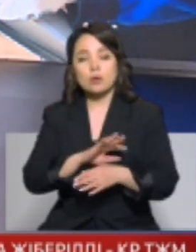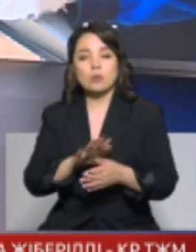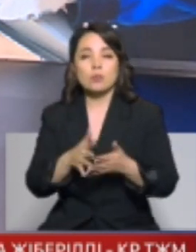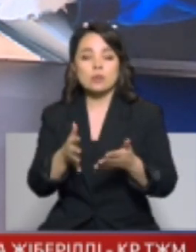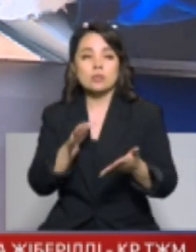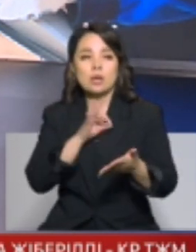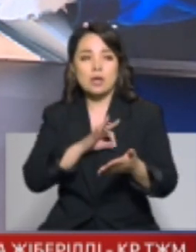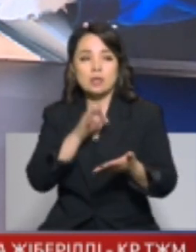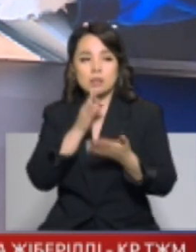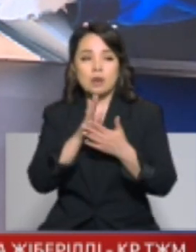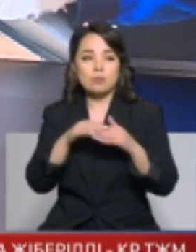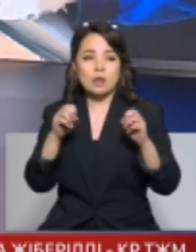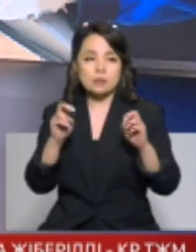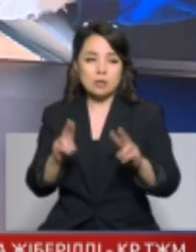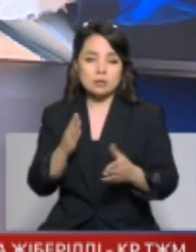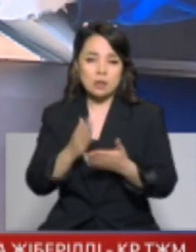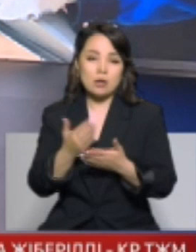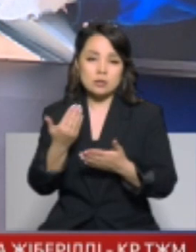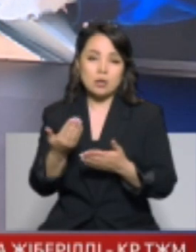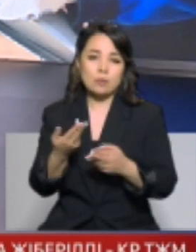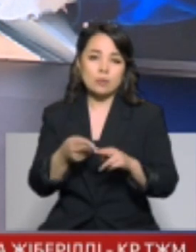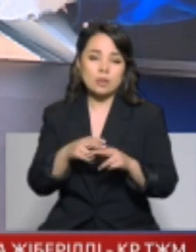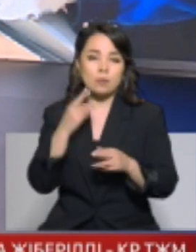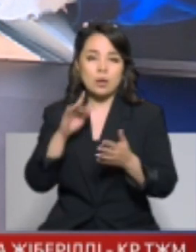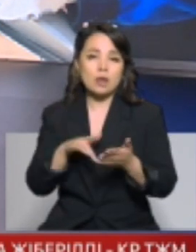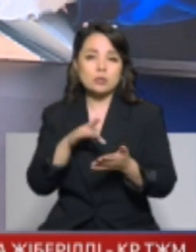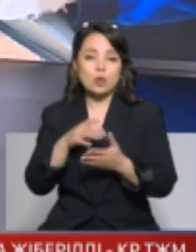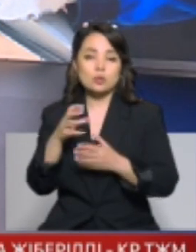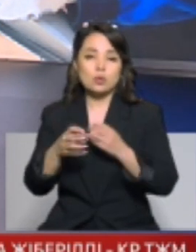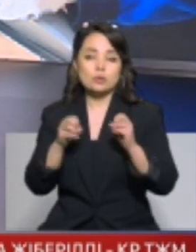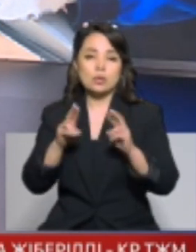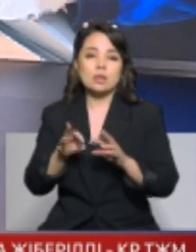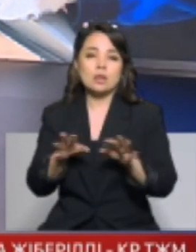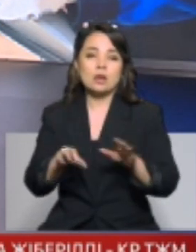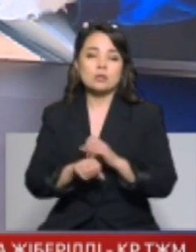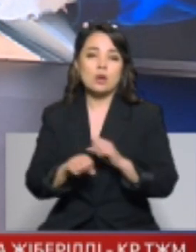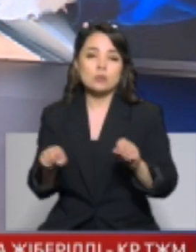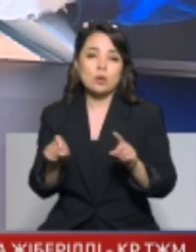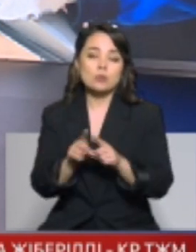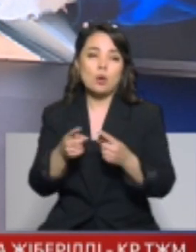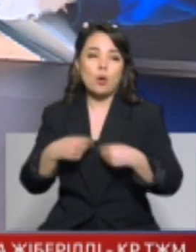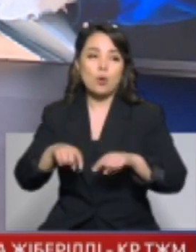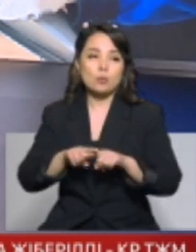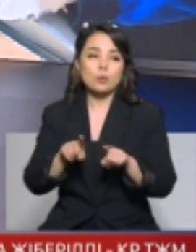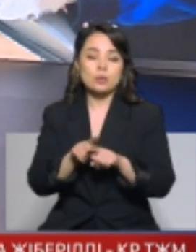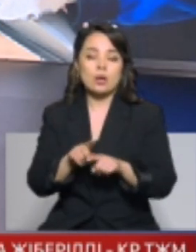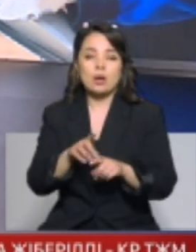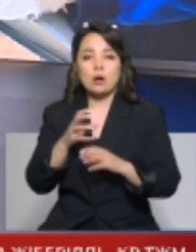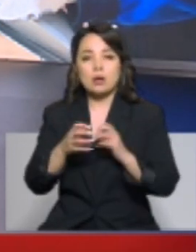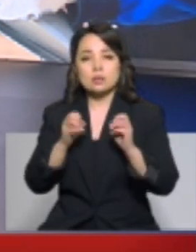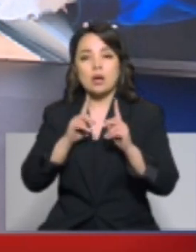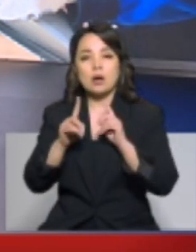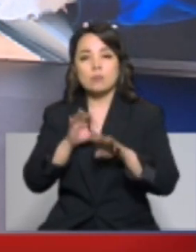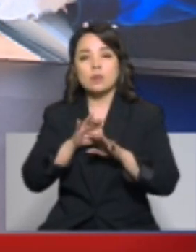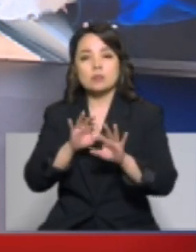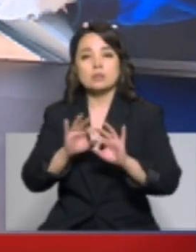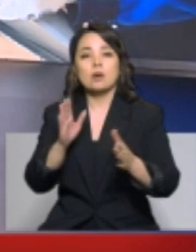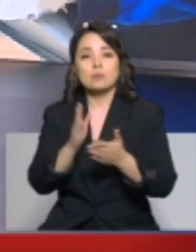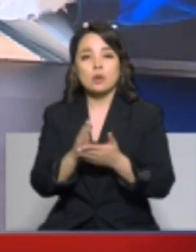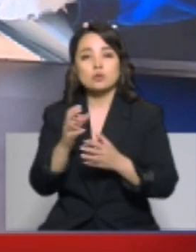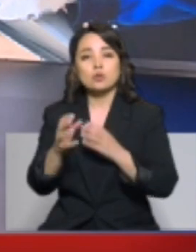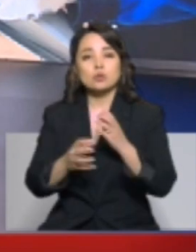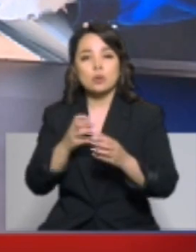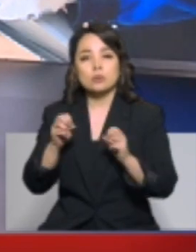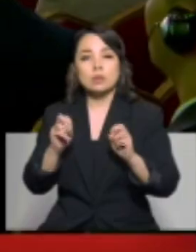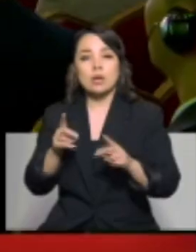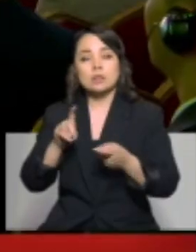әлдеқайда тиімді дейді сала мамандары. Бұл туралы Алматыда өткен дүниежүзілік ядролық қауымдастық ұйымдастырған халықаралық конференцияда айтылды. Дүние